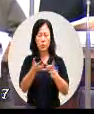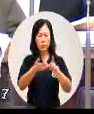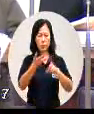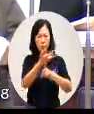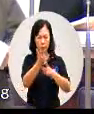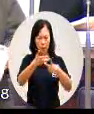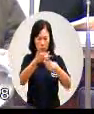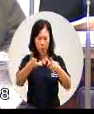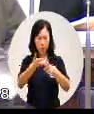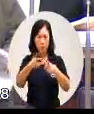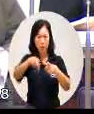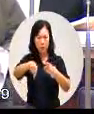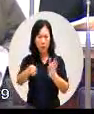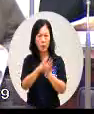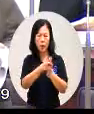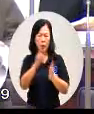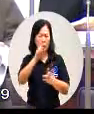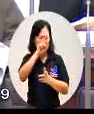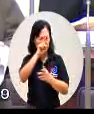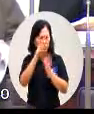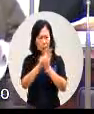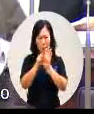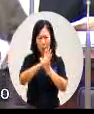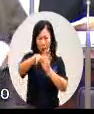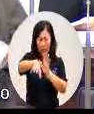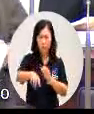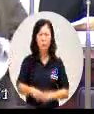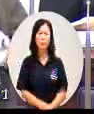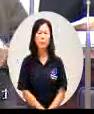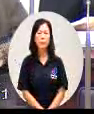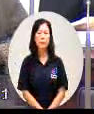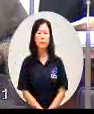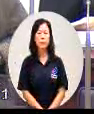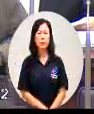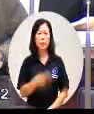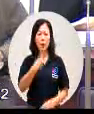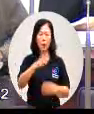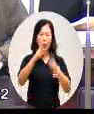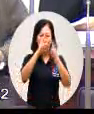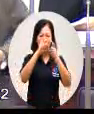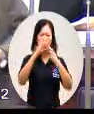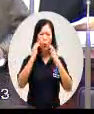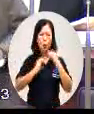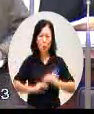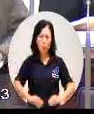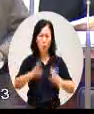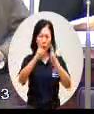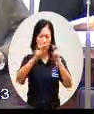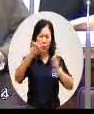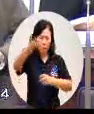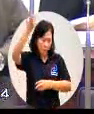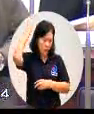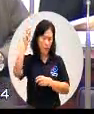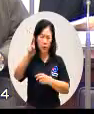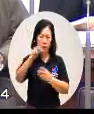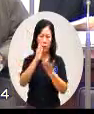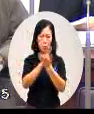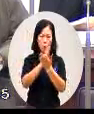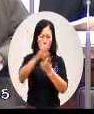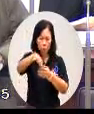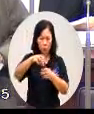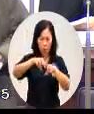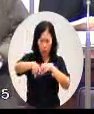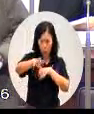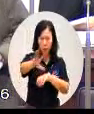啊，旧个表演的场所，啊，佮迄个孔庙以前的图书馆的一个分